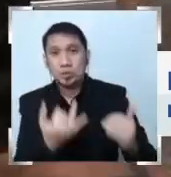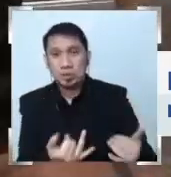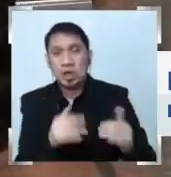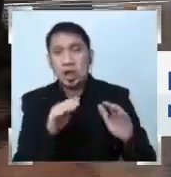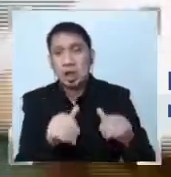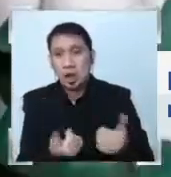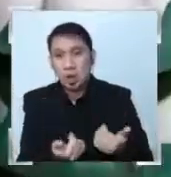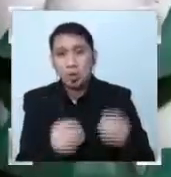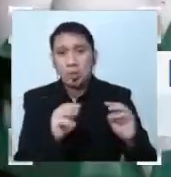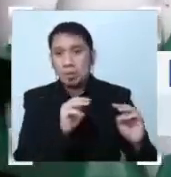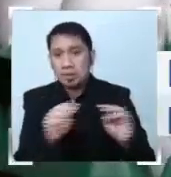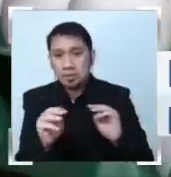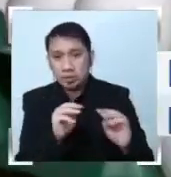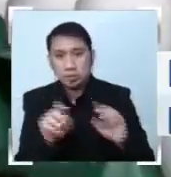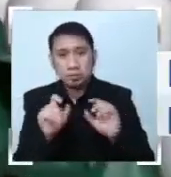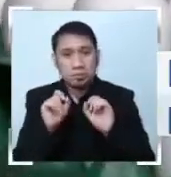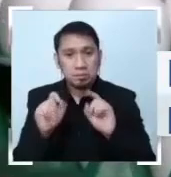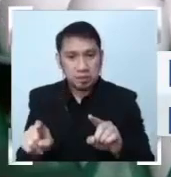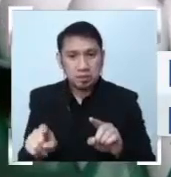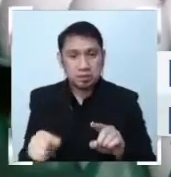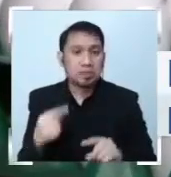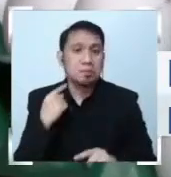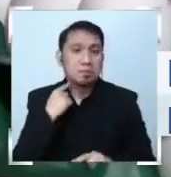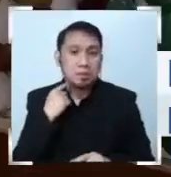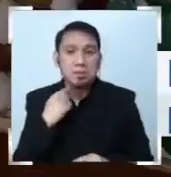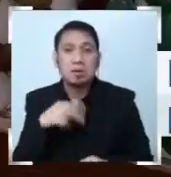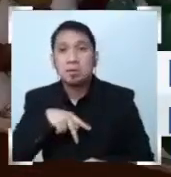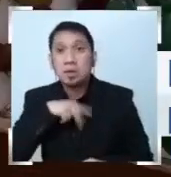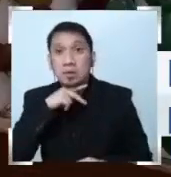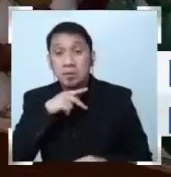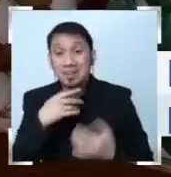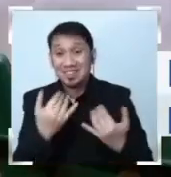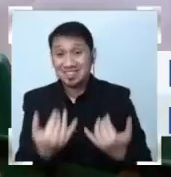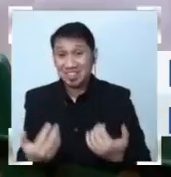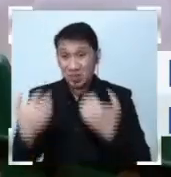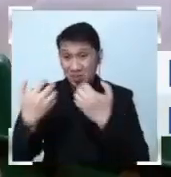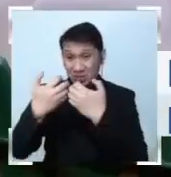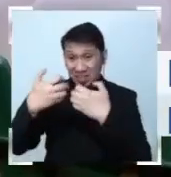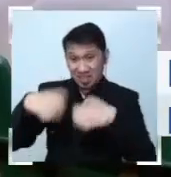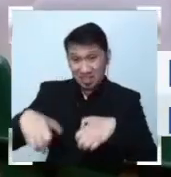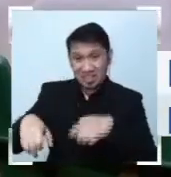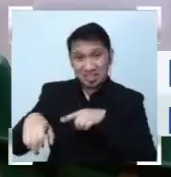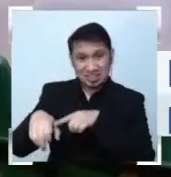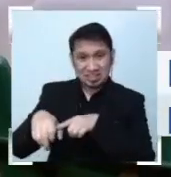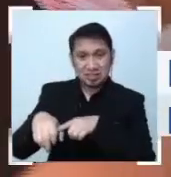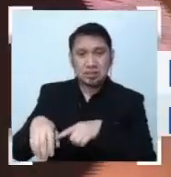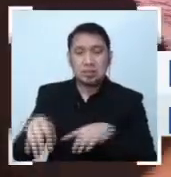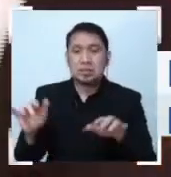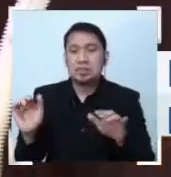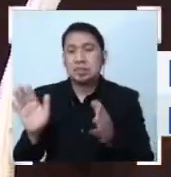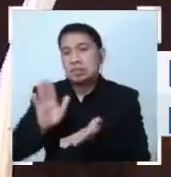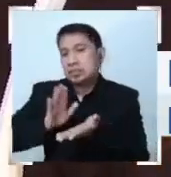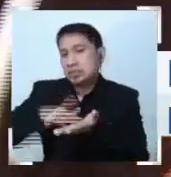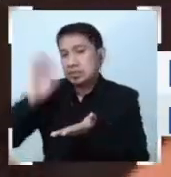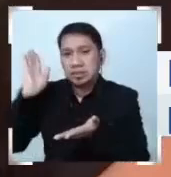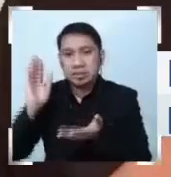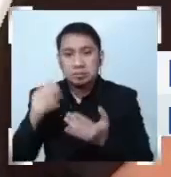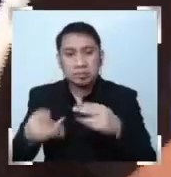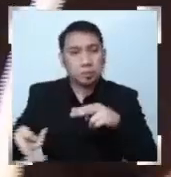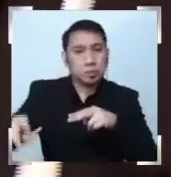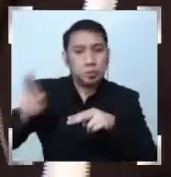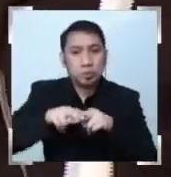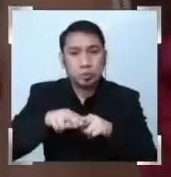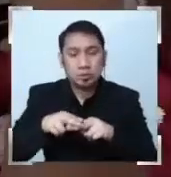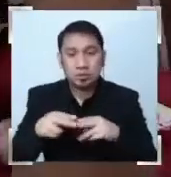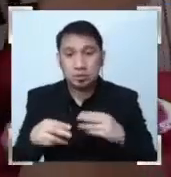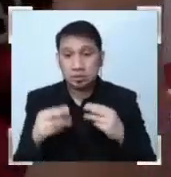NCR. Ang itlog na mas mura sa ng alternatibo sa karneng baboy, tumaas din ang presyo. Sa Marikina Public